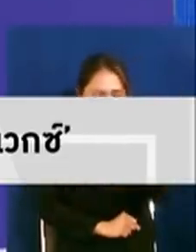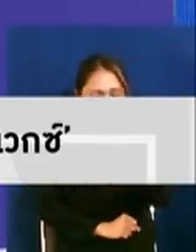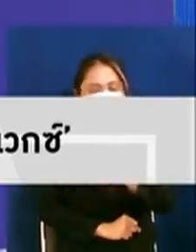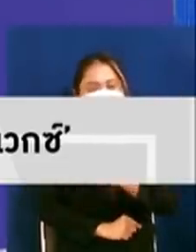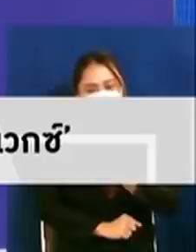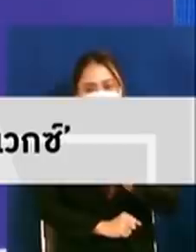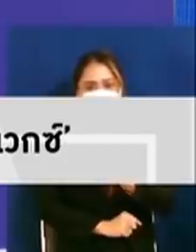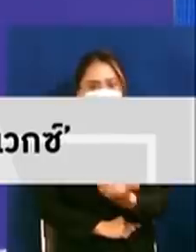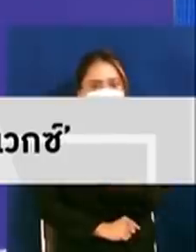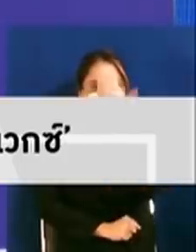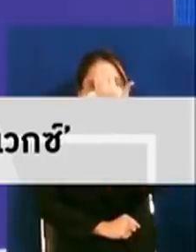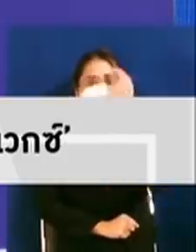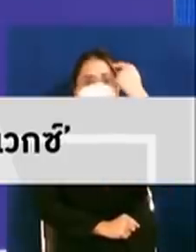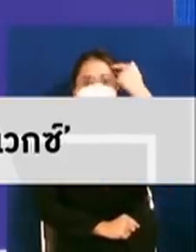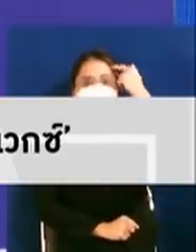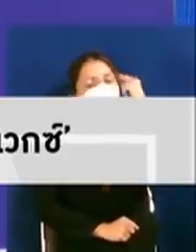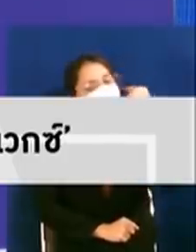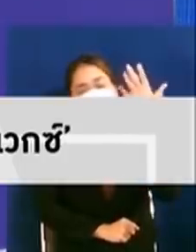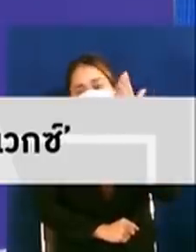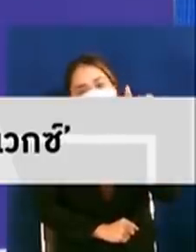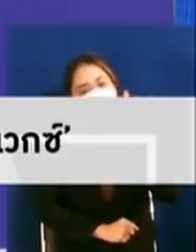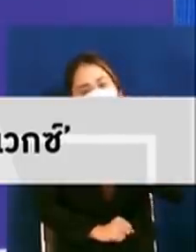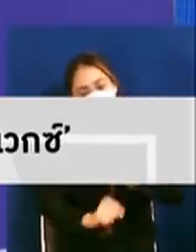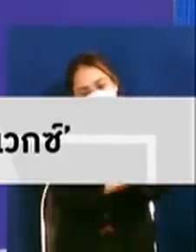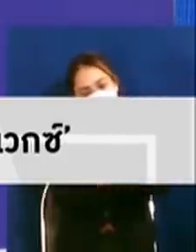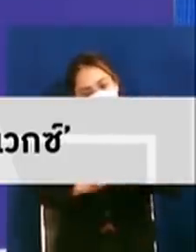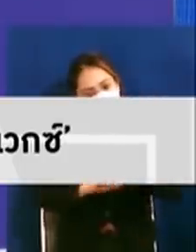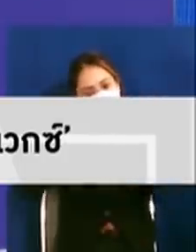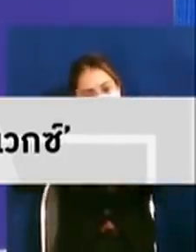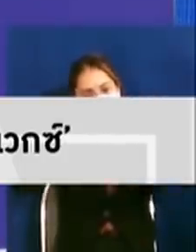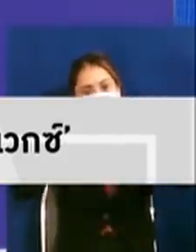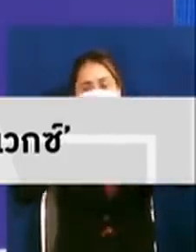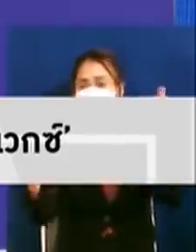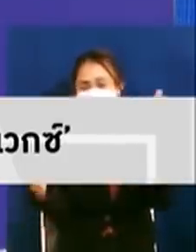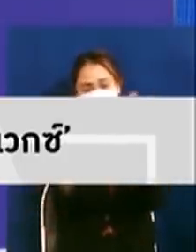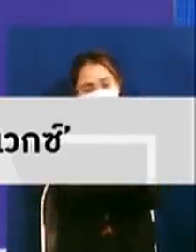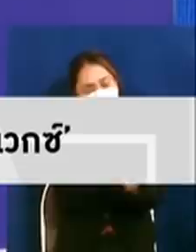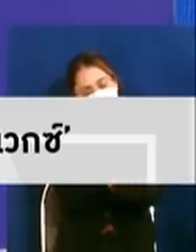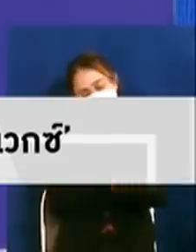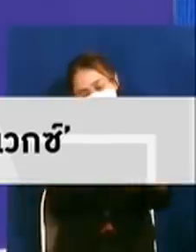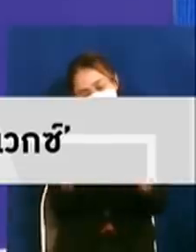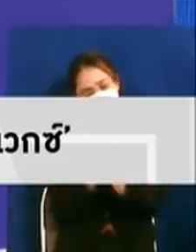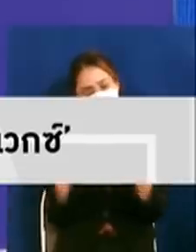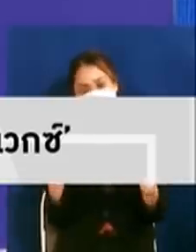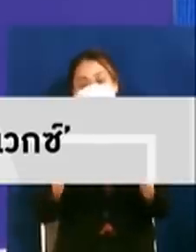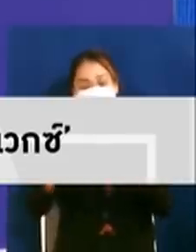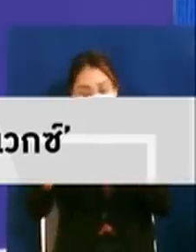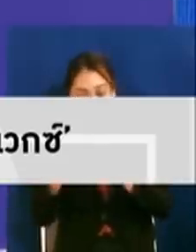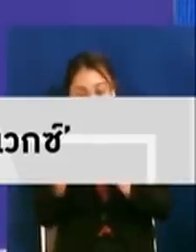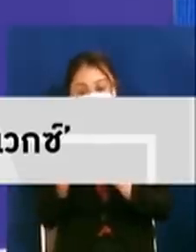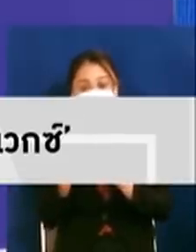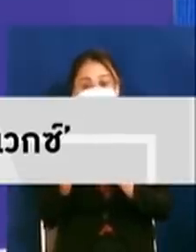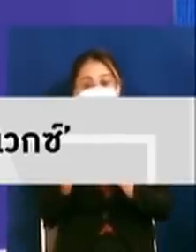ได้แอตต้าเหมือนกัน ใช่คุณ ยังไงก็โควาคส่วนใหญ่ก็ให้แอตต้า คุณหมอ เนี่ยเป็นประเทศที่ผลิตแอสตราเอง